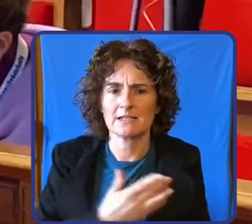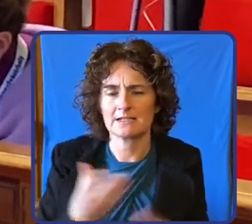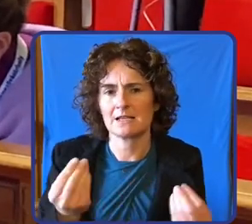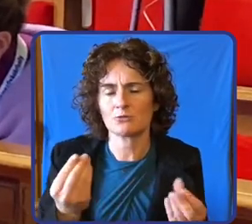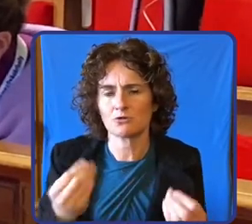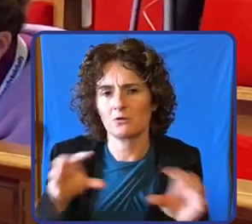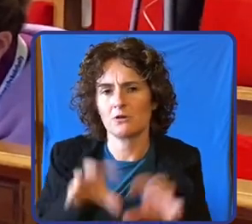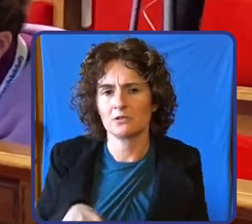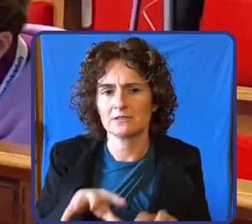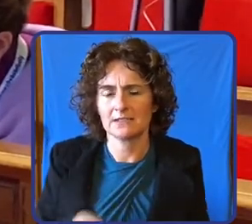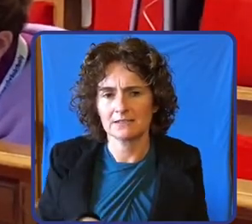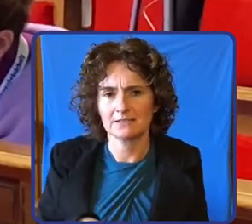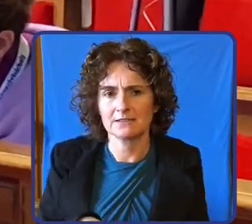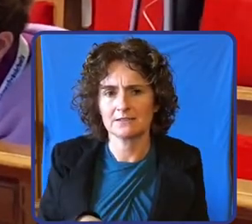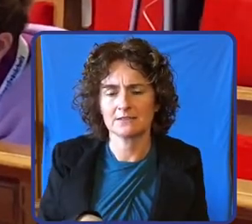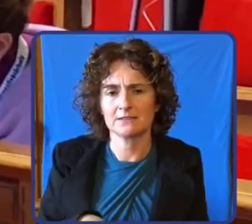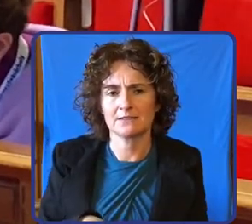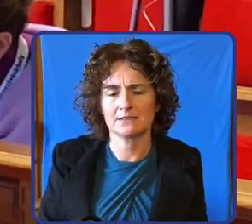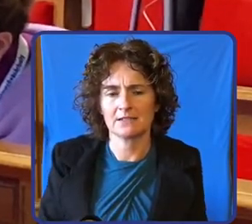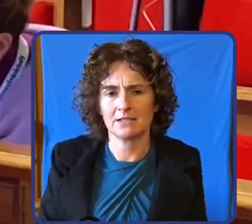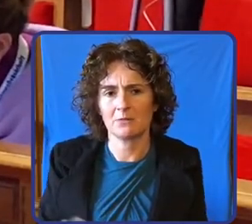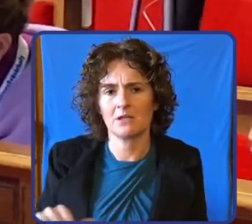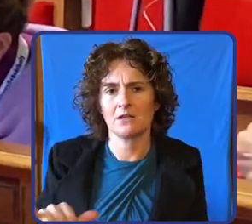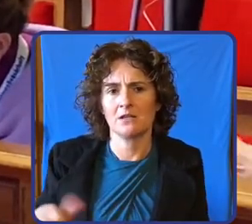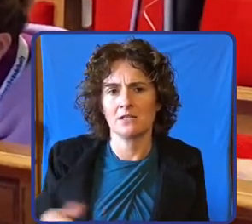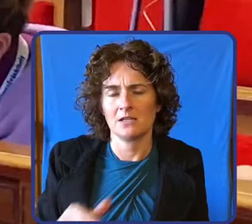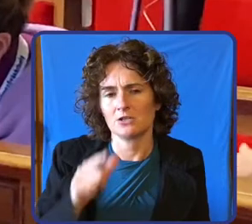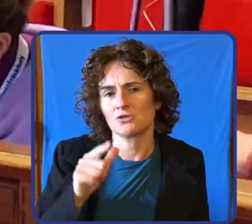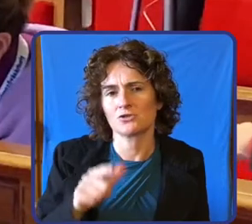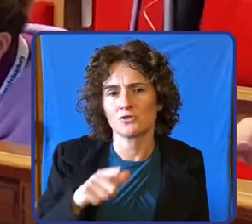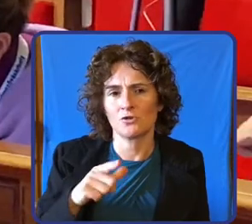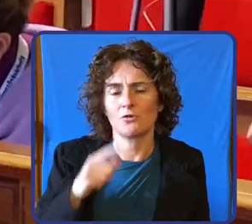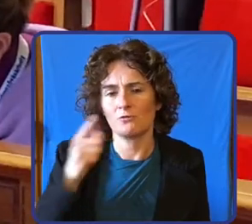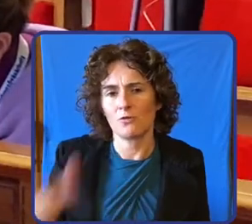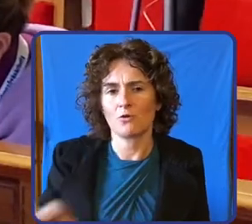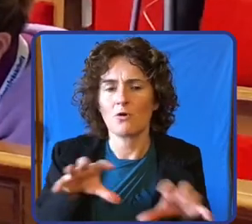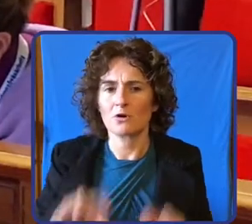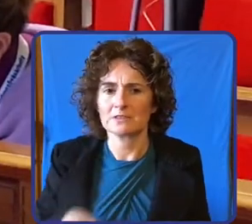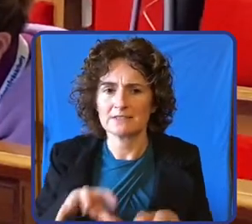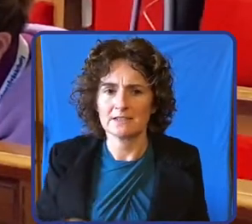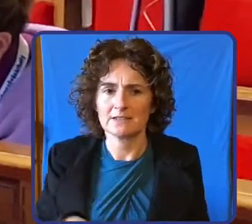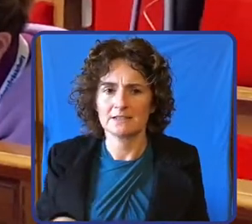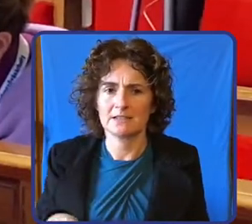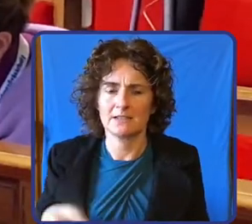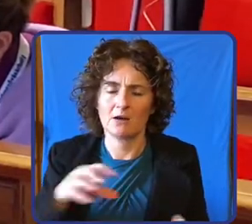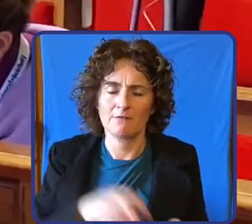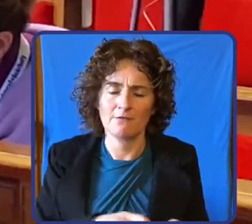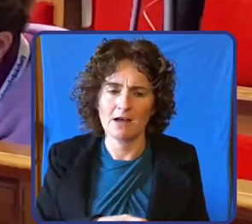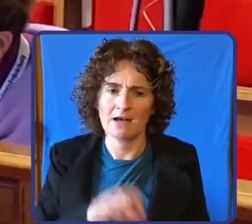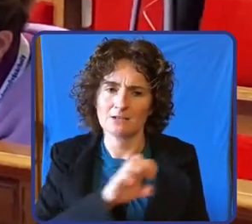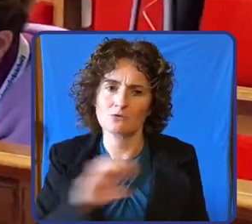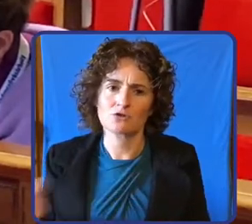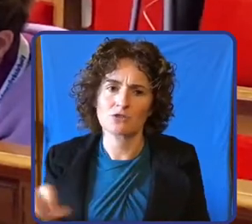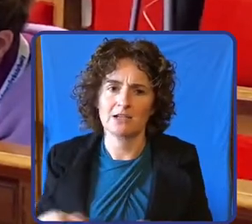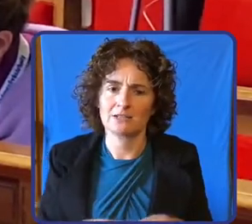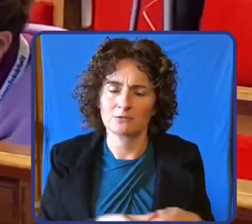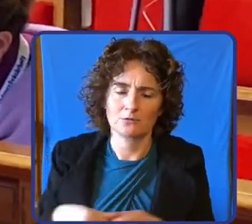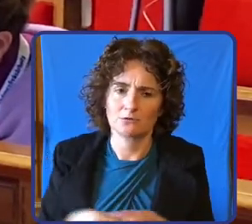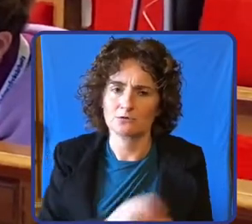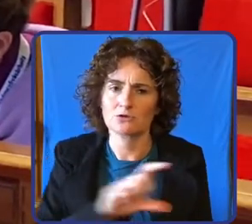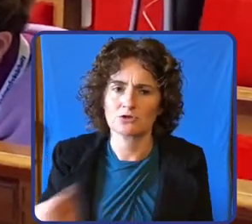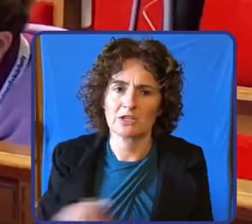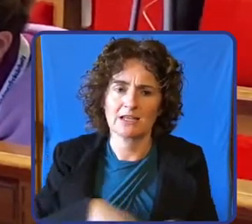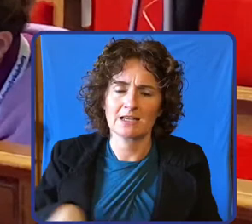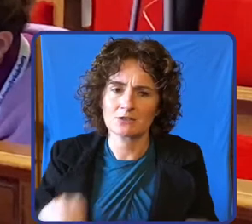és teszek, meg ameddig az erőm engedi, fogok is tenni a városért, a közösségért, és azokért, az emberekért,